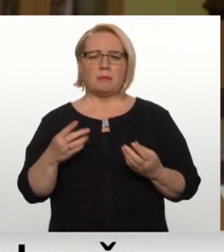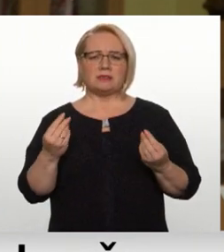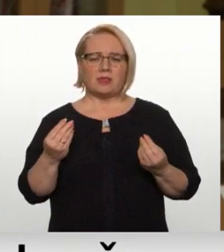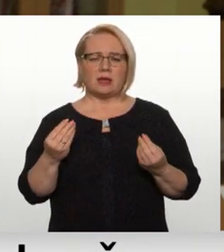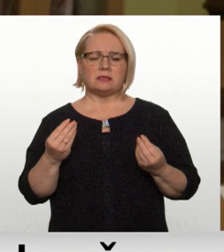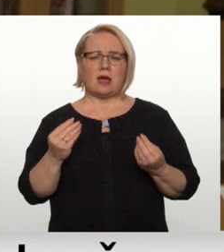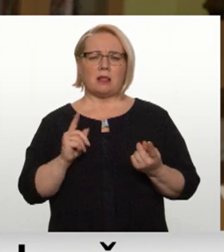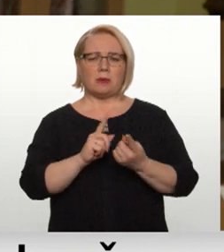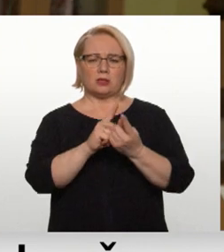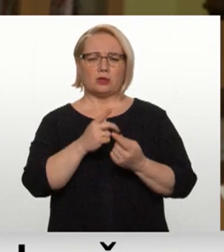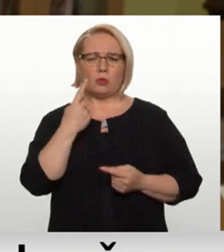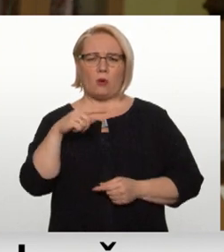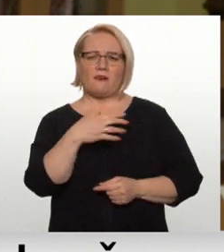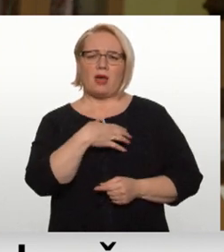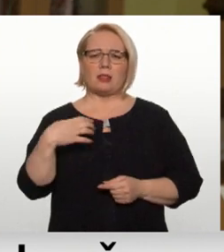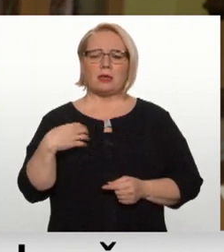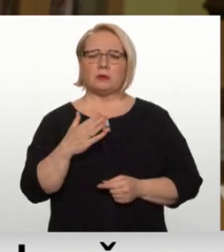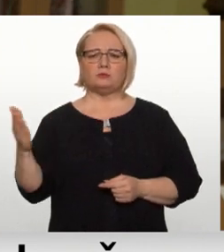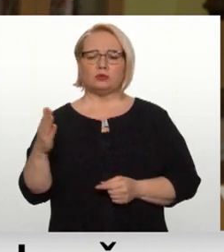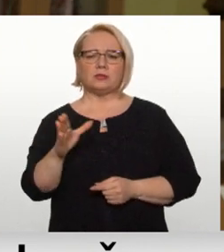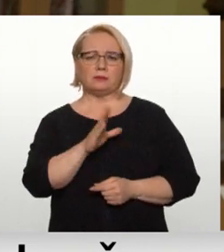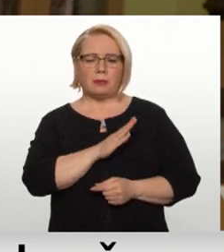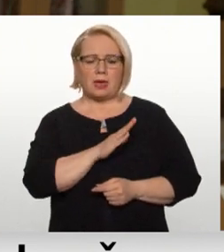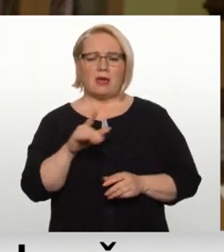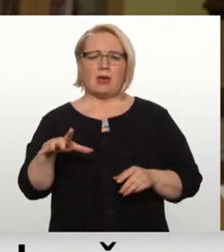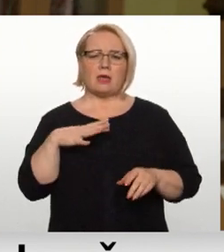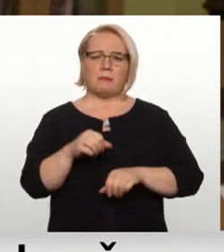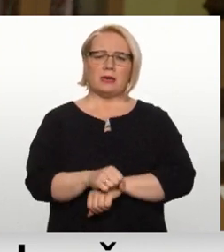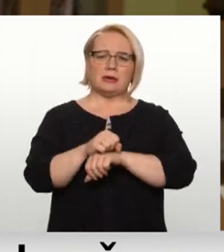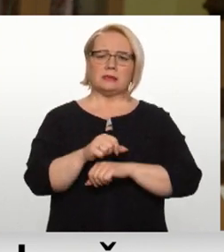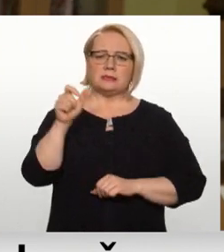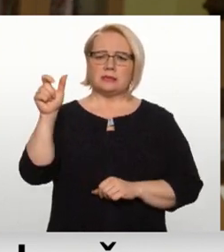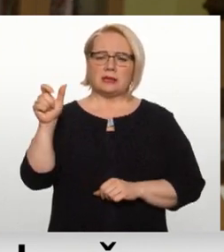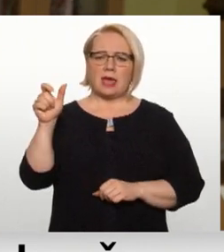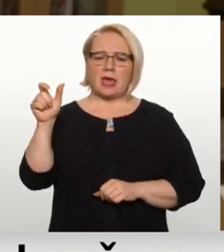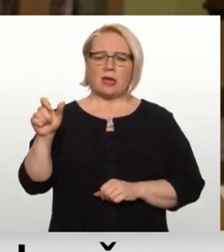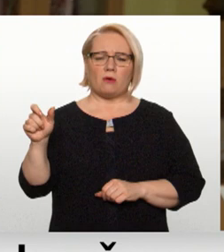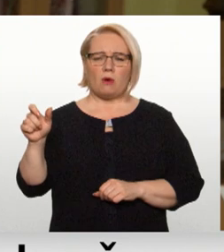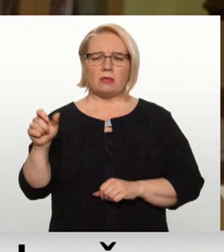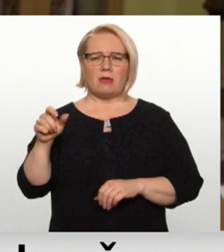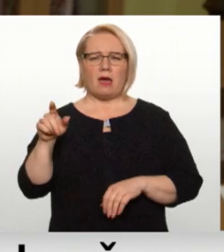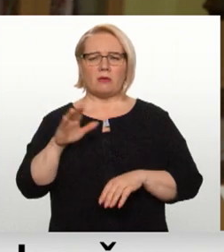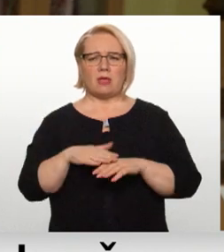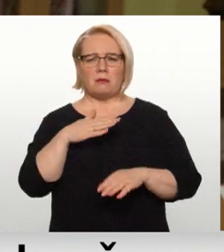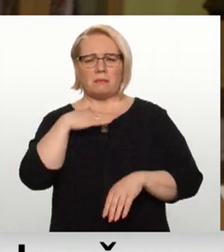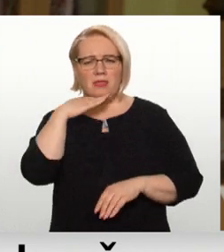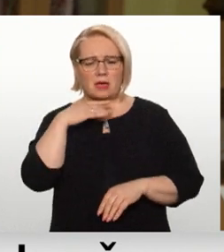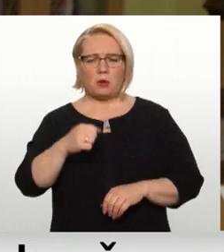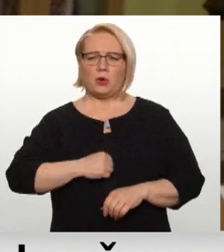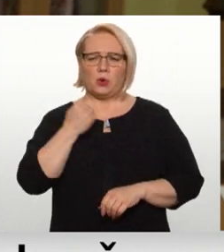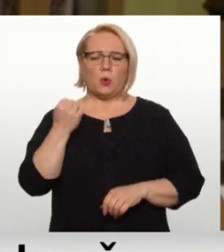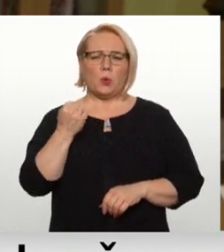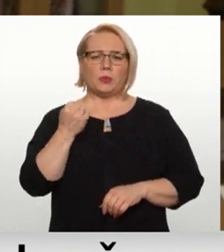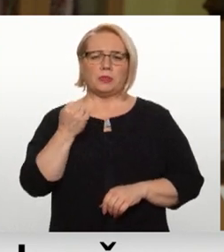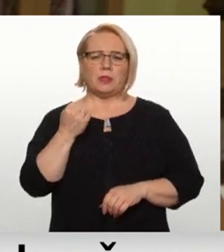finansiāli pretim nākšana no valdības puses bija, vai tā bija streikotāja prāt pietiekama. To šobrīd grūti komentēt,